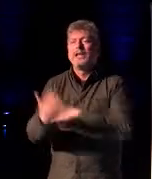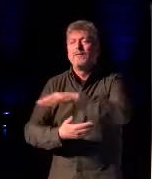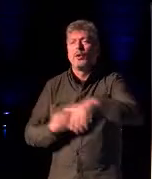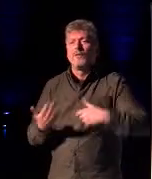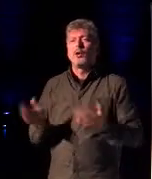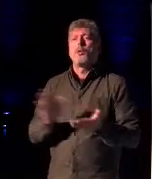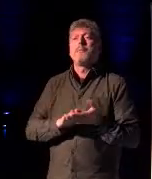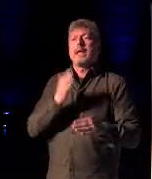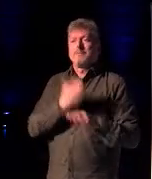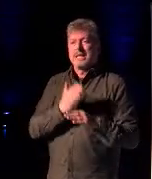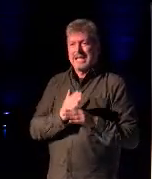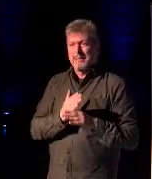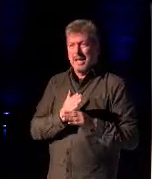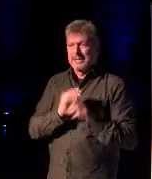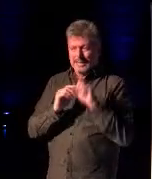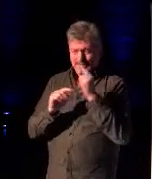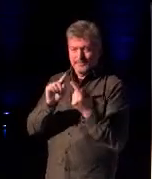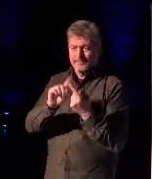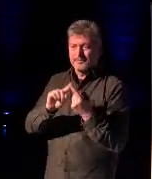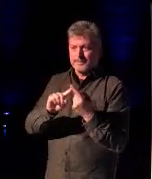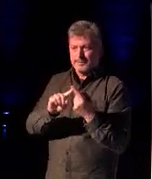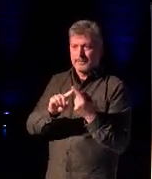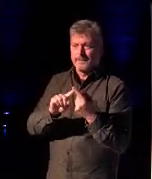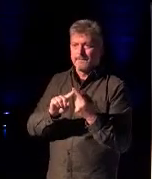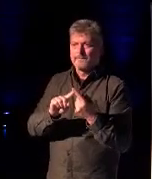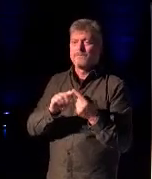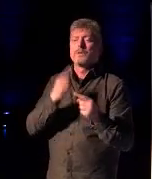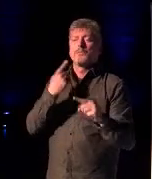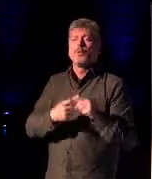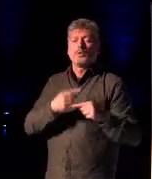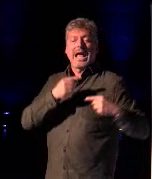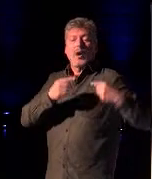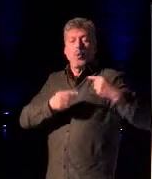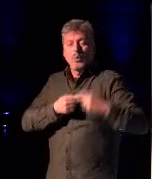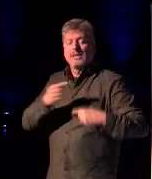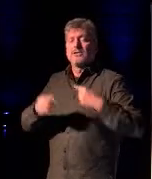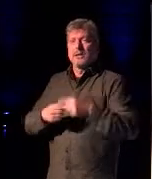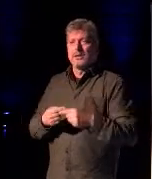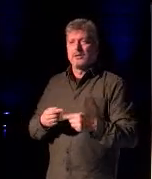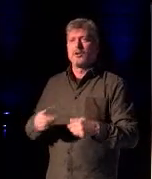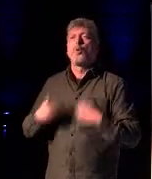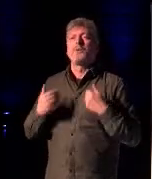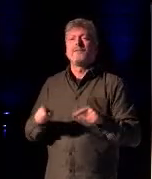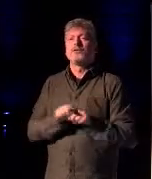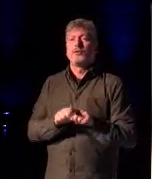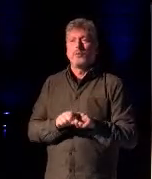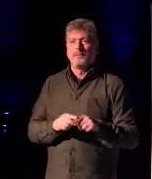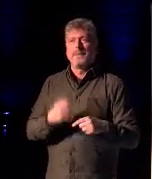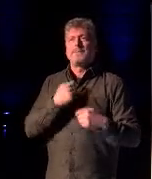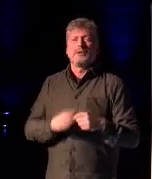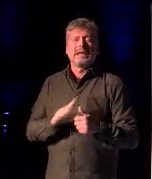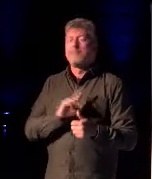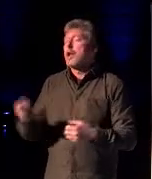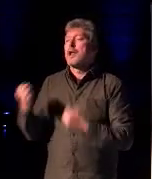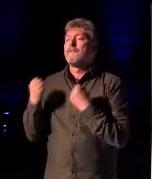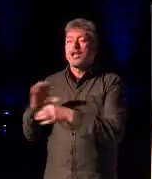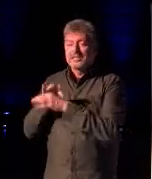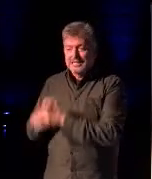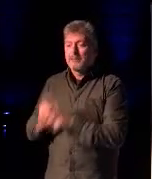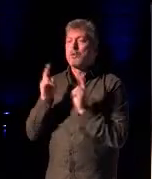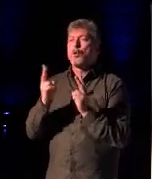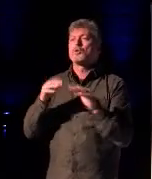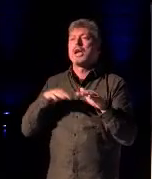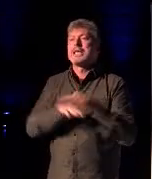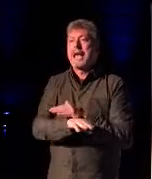medbestemmelse som et utgangspunkt, og kontinuitet som skal oppleves som personlig, ikke bare fastlegen, men også i forhold til